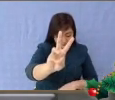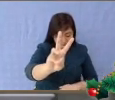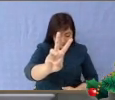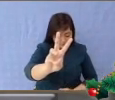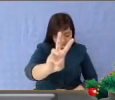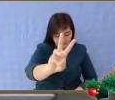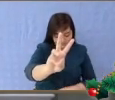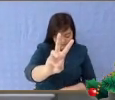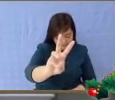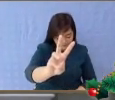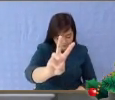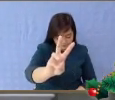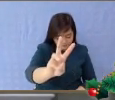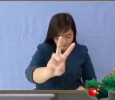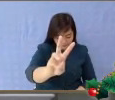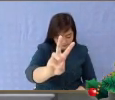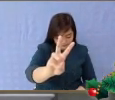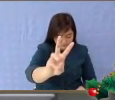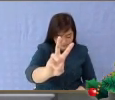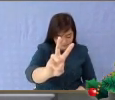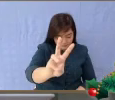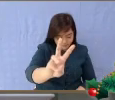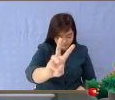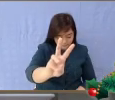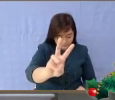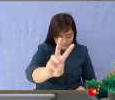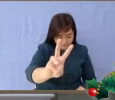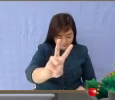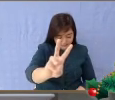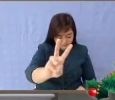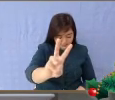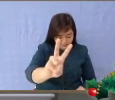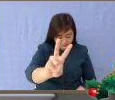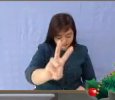Hindi po siguro, but sigurado.